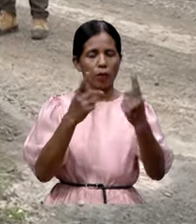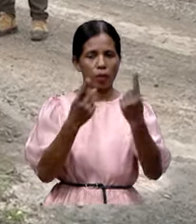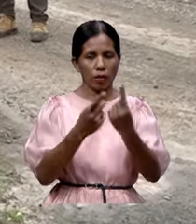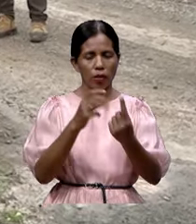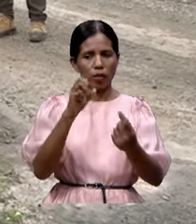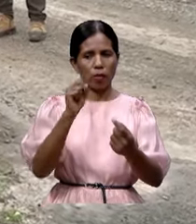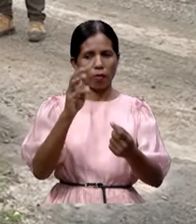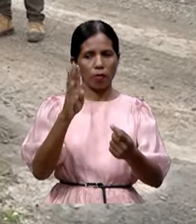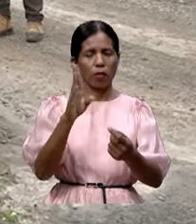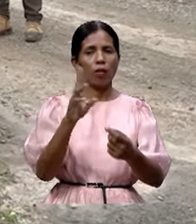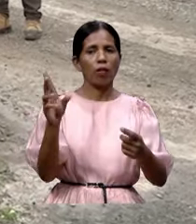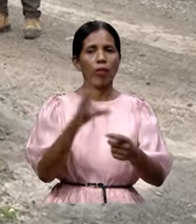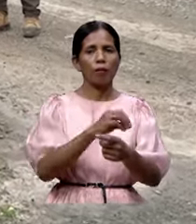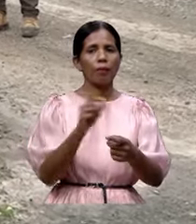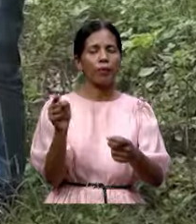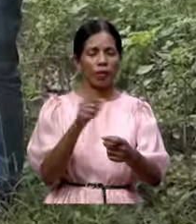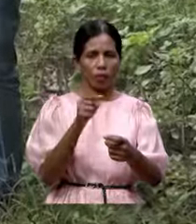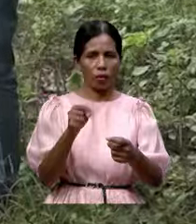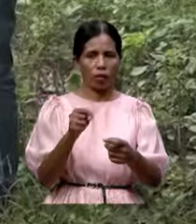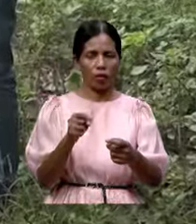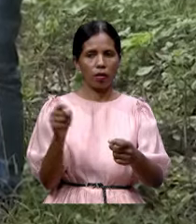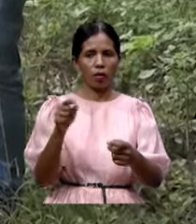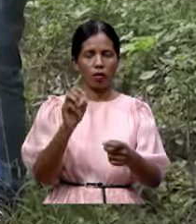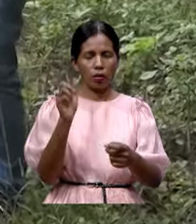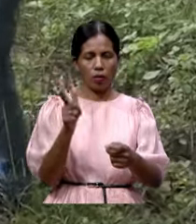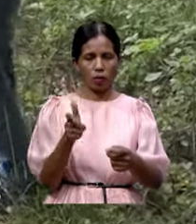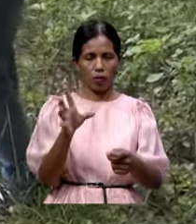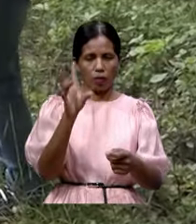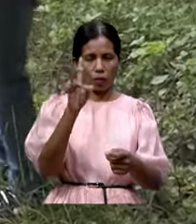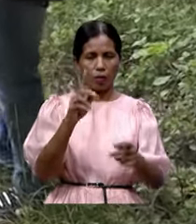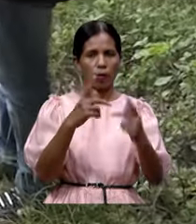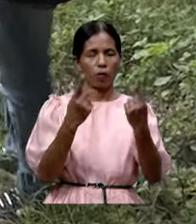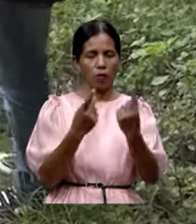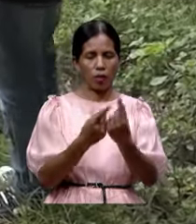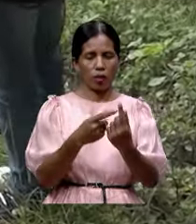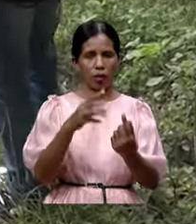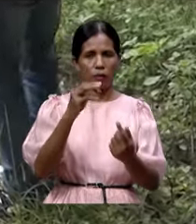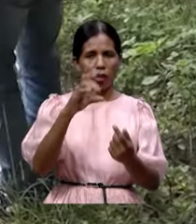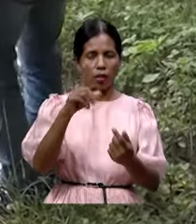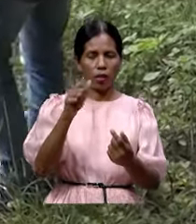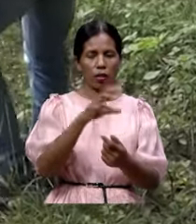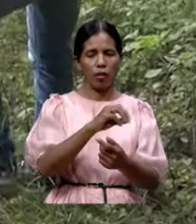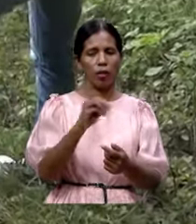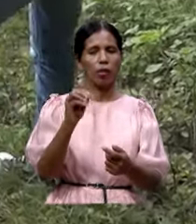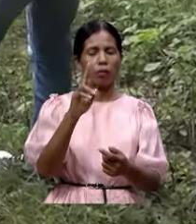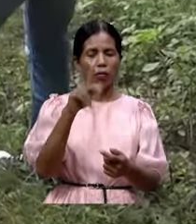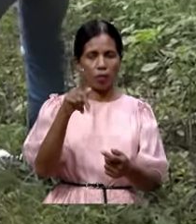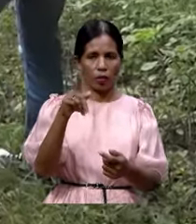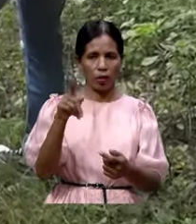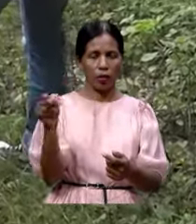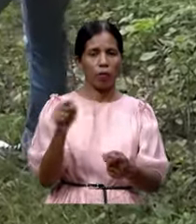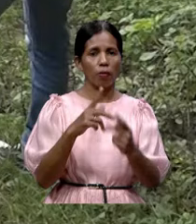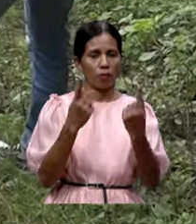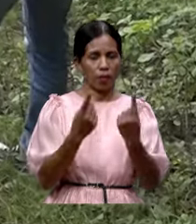ho persentu sanul resin ruo pontu hitun resin hat empresa Mila Unipessoal ho persentu sanul resin ida